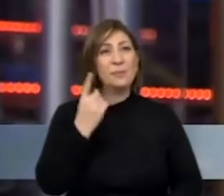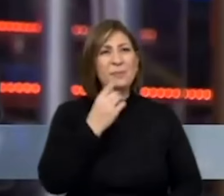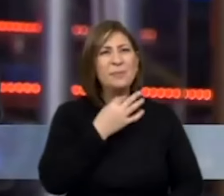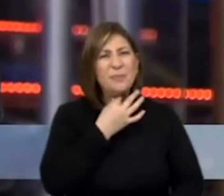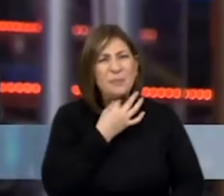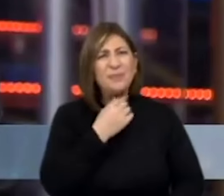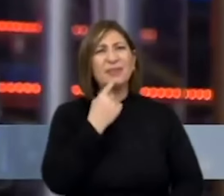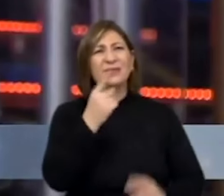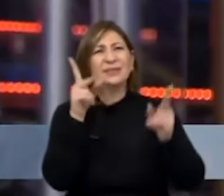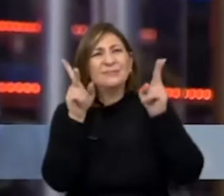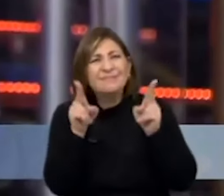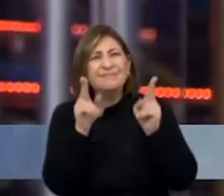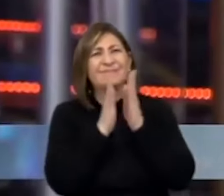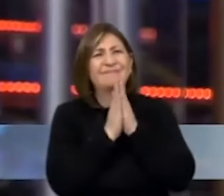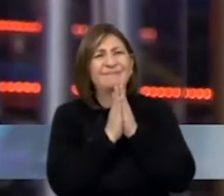miyim? Lafınızı bölüyorum ama.